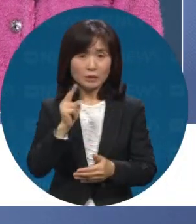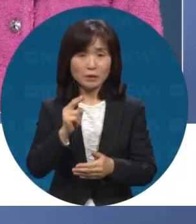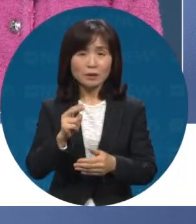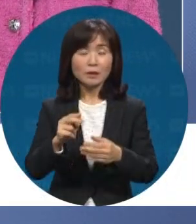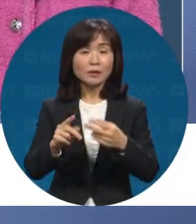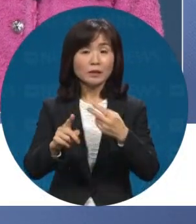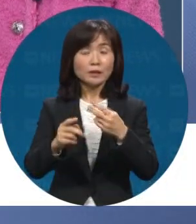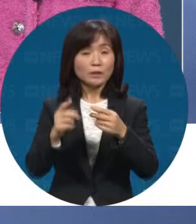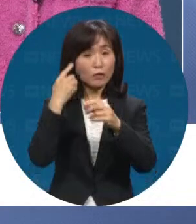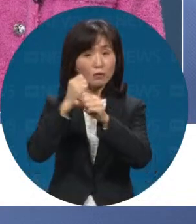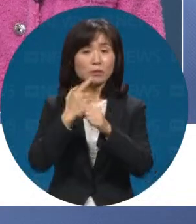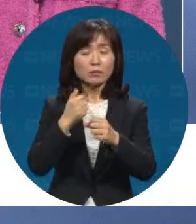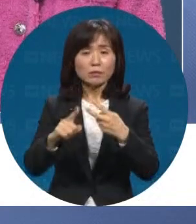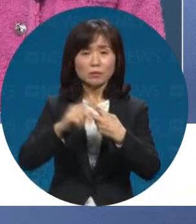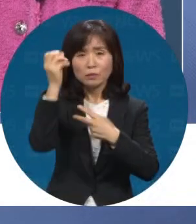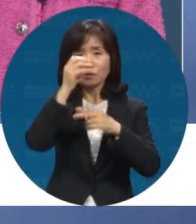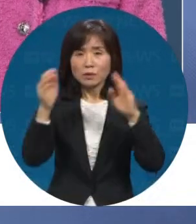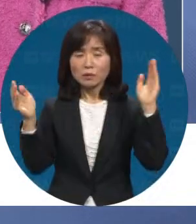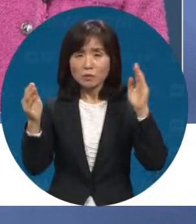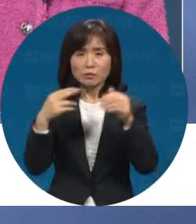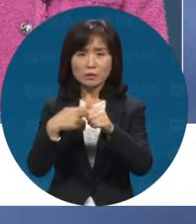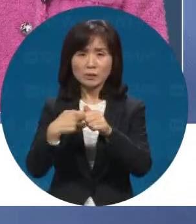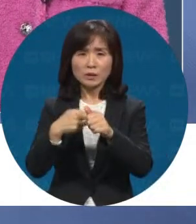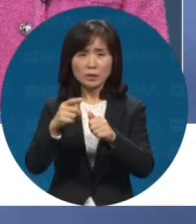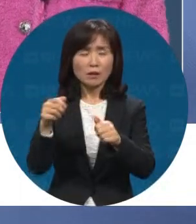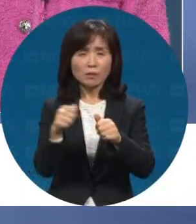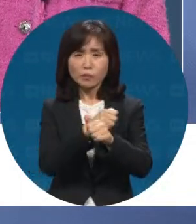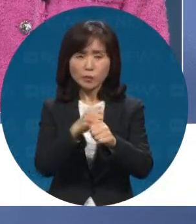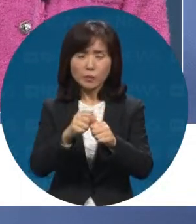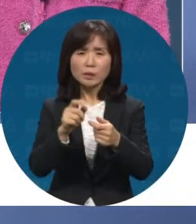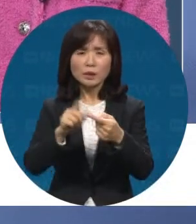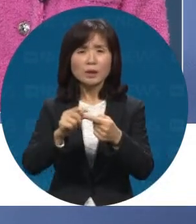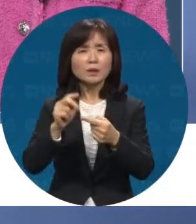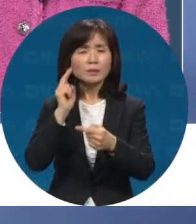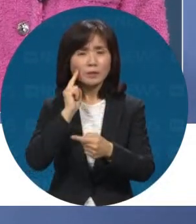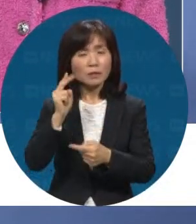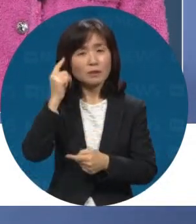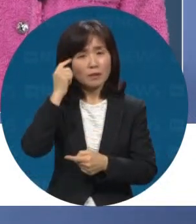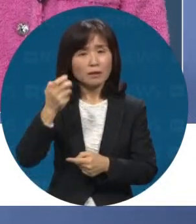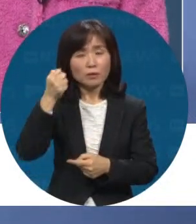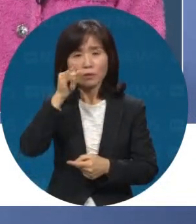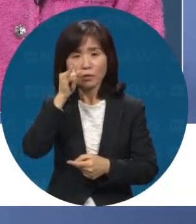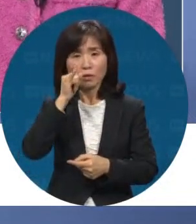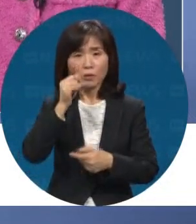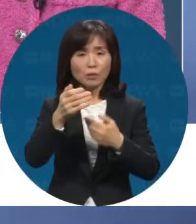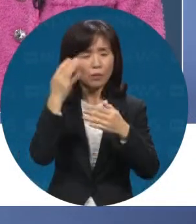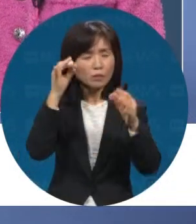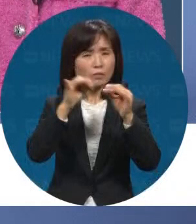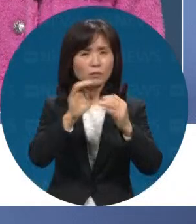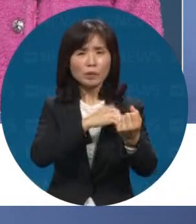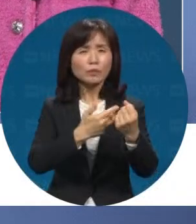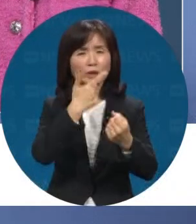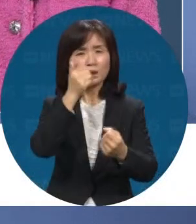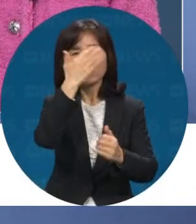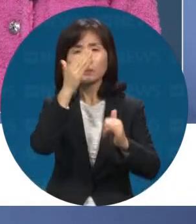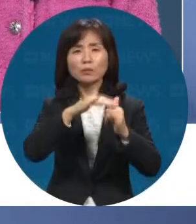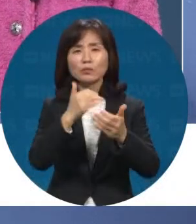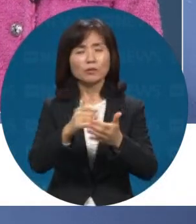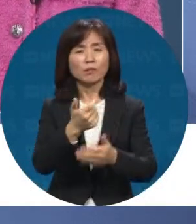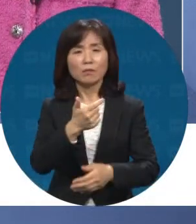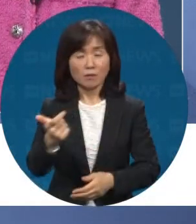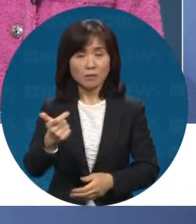선생님들은이 문제에 대해서 정말 심각하게 느끼고 있었고 공감 능력이 부족한 청소년들이 참 많다 좀